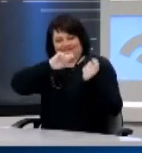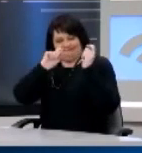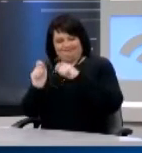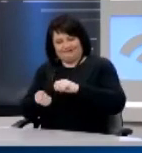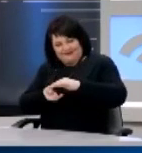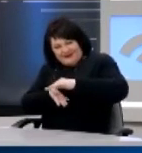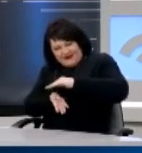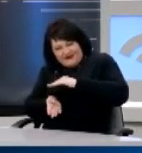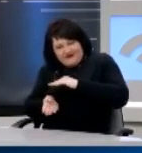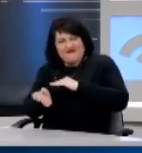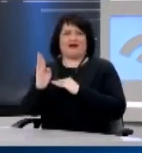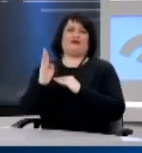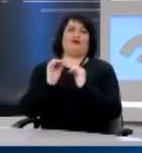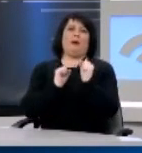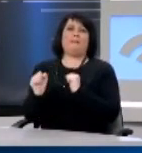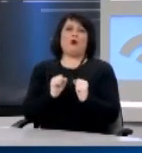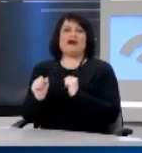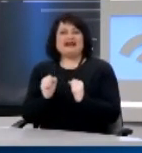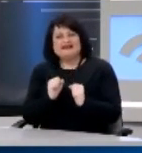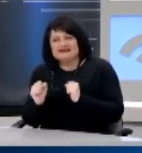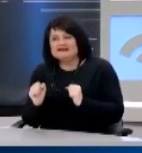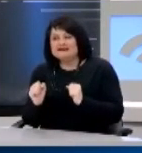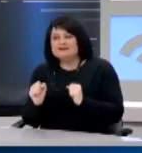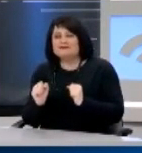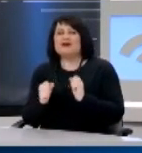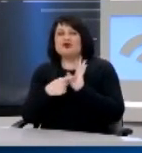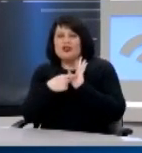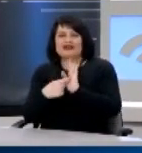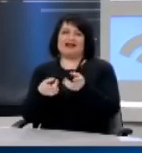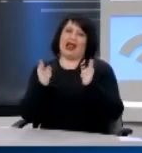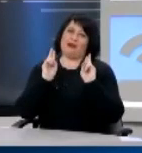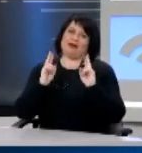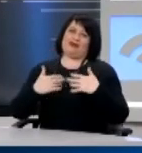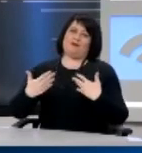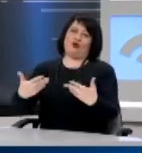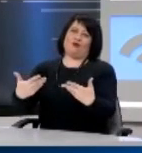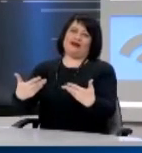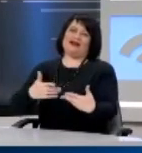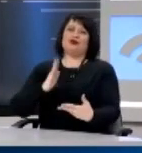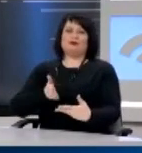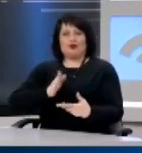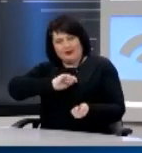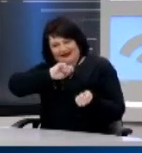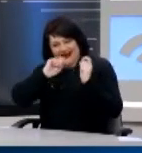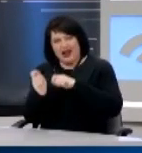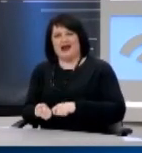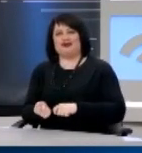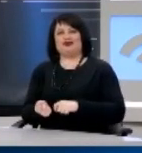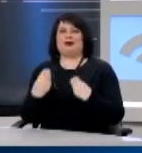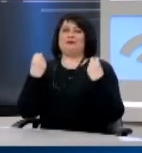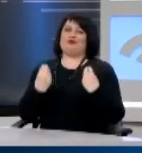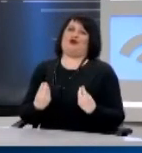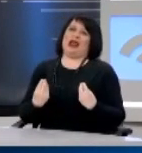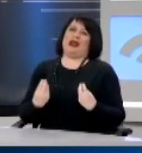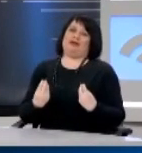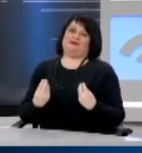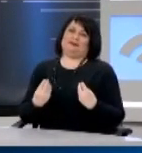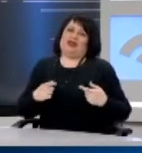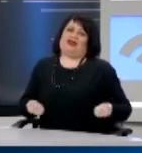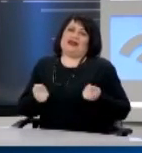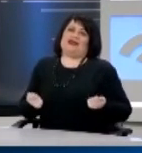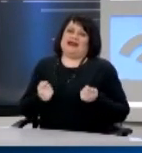προοπτικής ότι κάτι μπορεί να αλλάξει και τα πράγματα θα γίνουν καλύτερα. Σας συμβουλεύω να συνεχίσετε τις πετυχημένες προβλέψεις